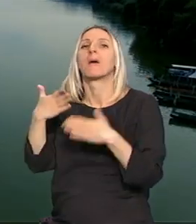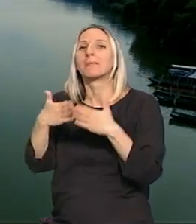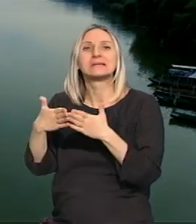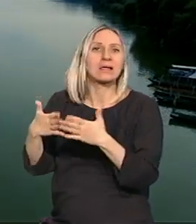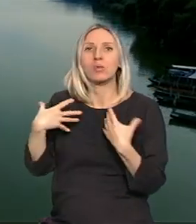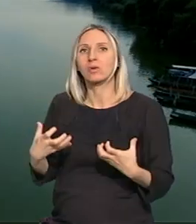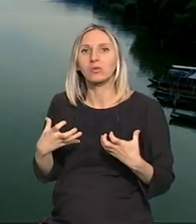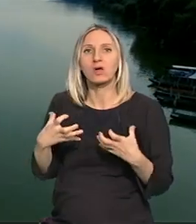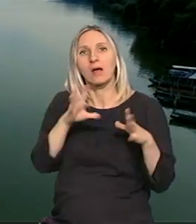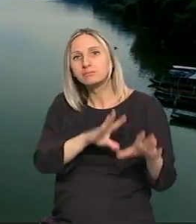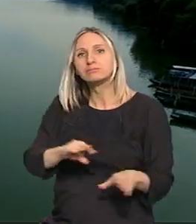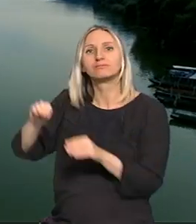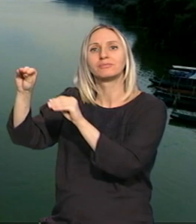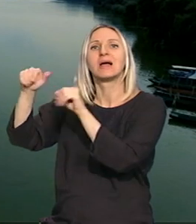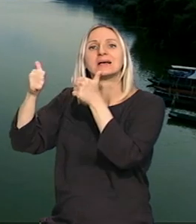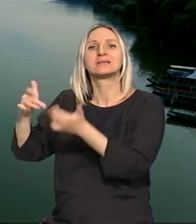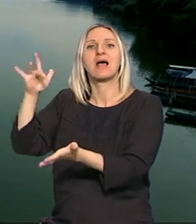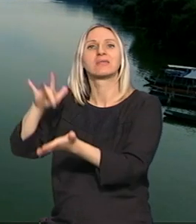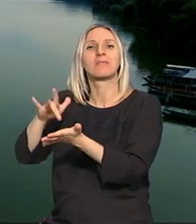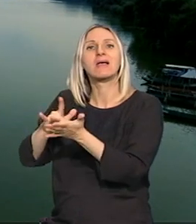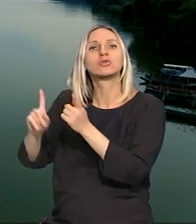ovamo u Gornju Kapanu.